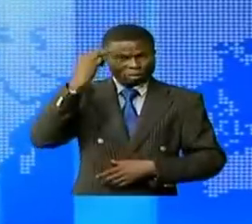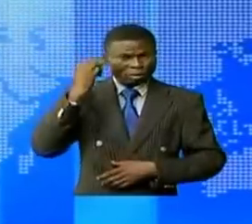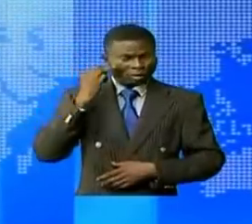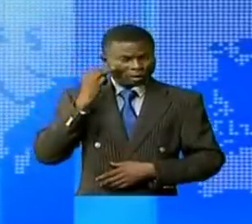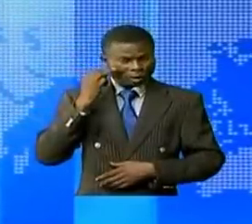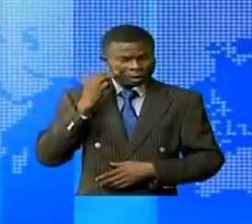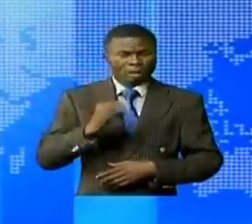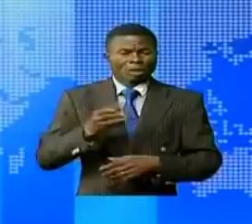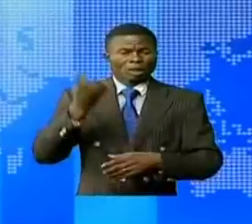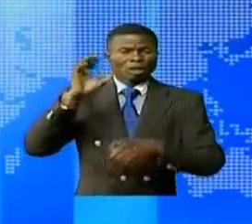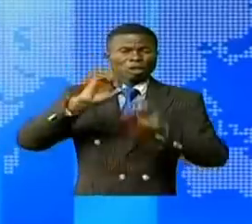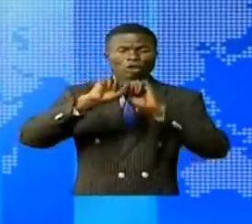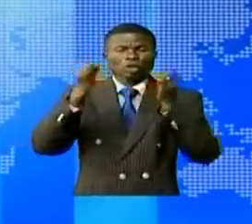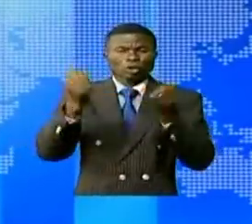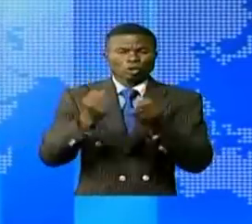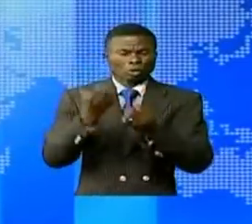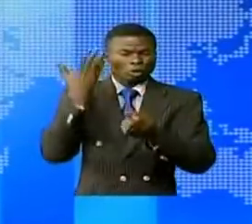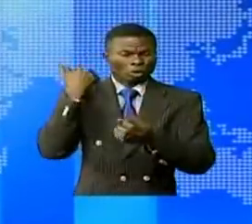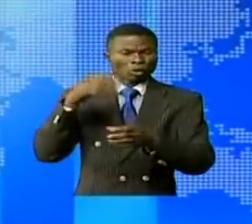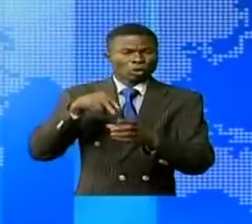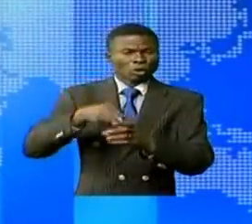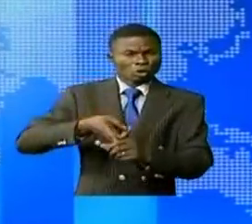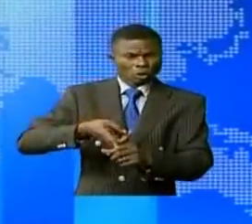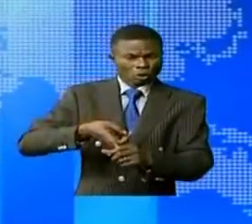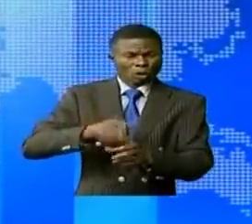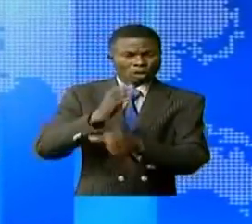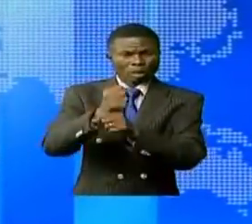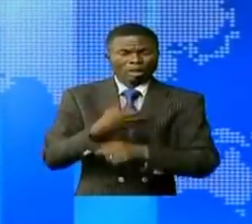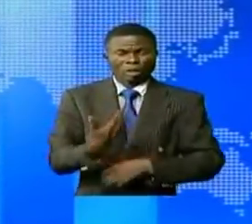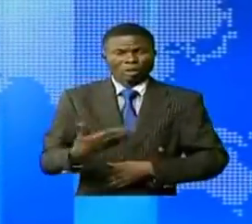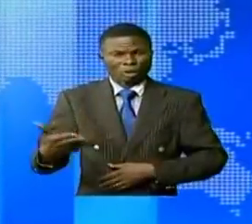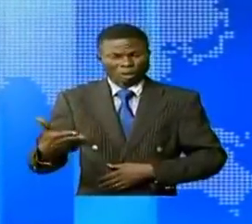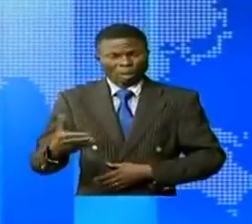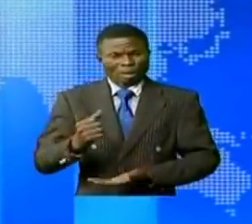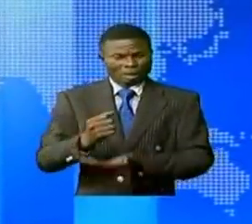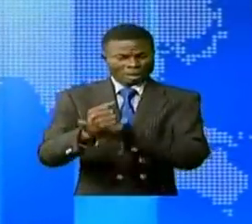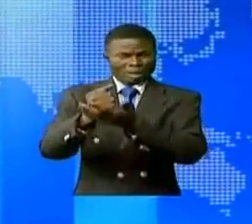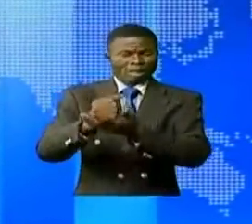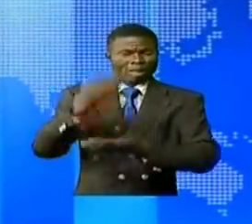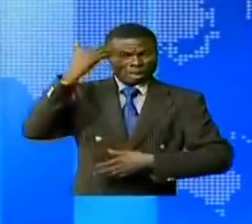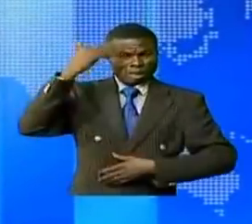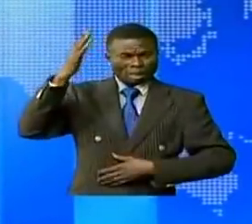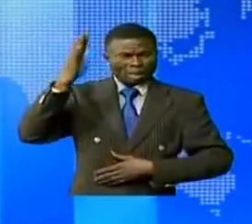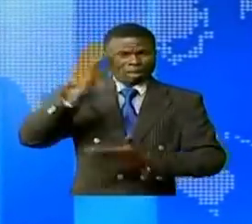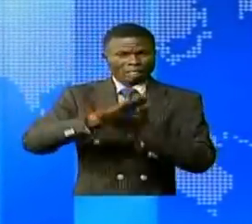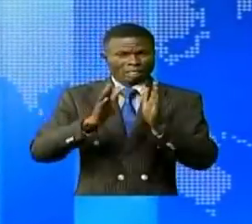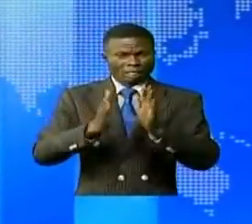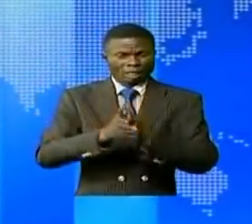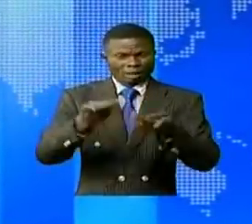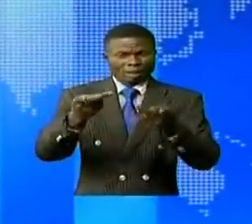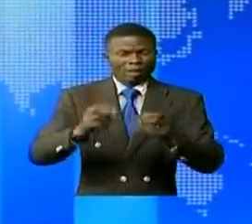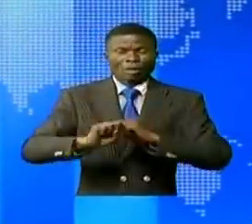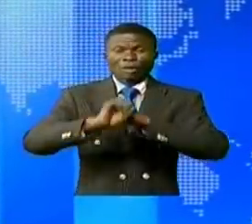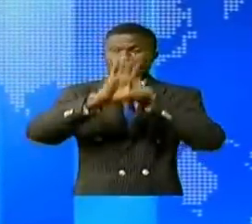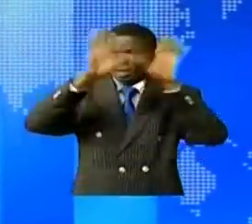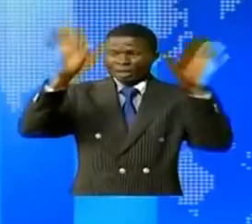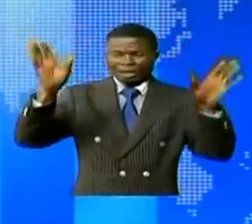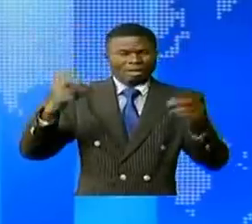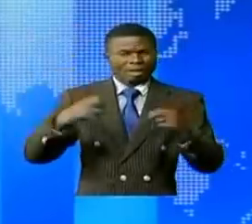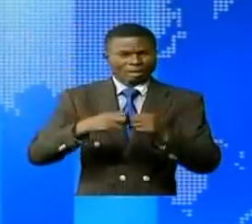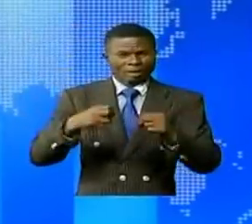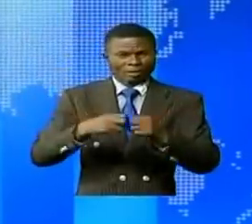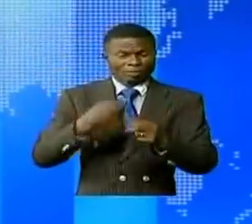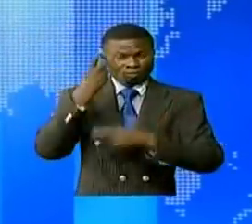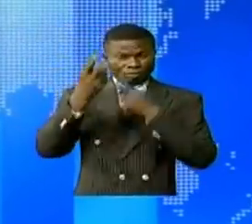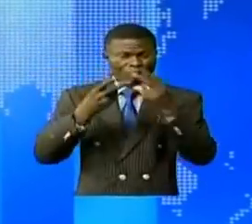Ressources hydrauliques et électricité a lui-même réceptionné ces matériels qui vont permettre à Mbandaka de devenir un îlot des civilisations avant de